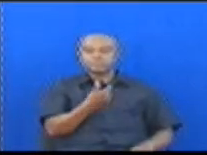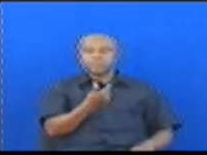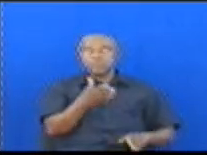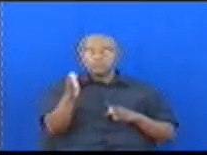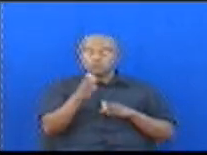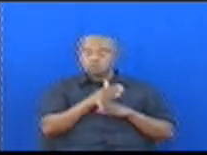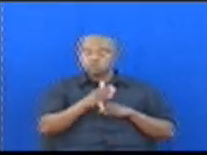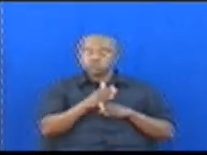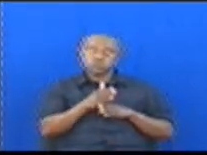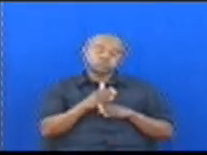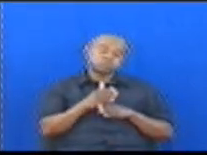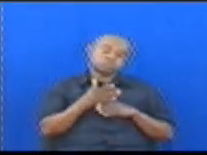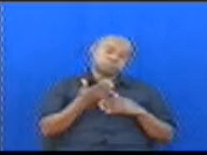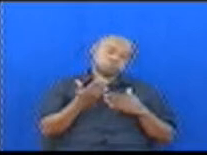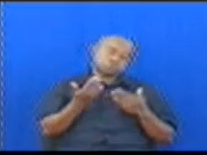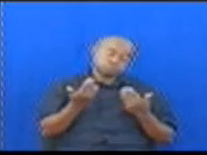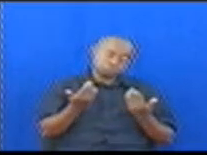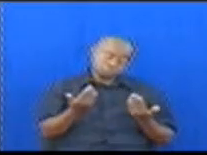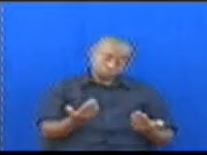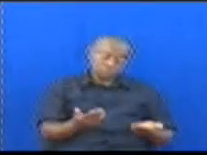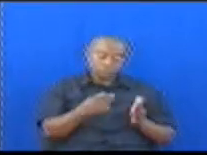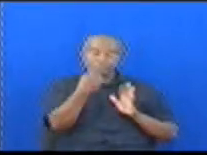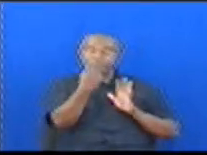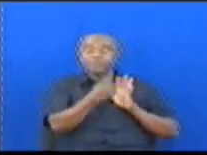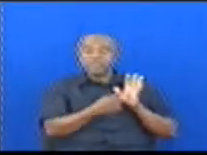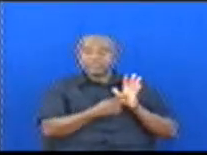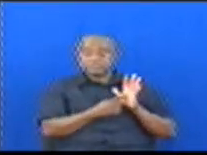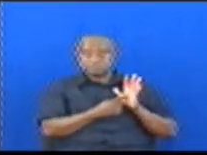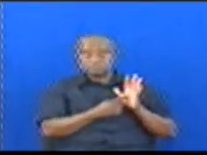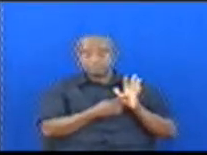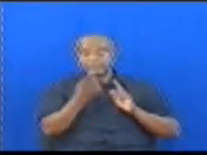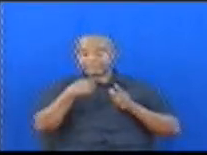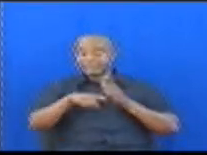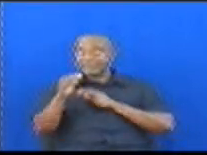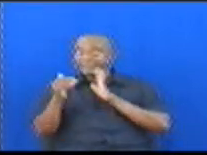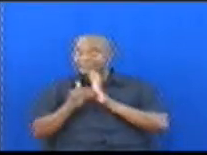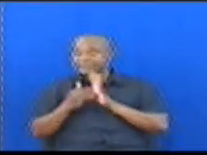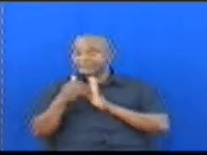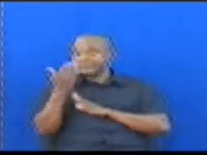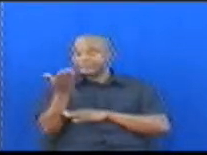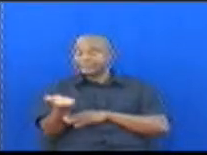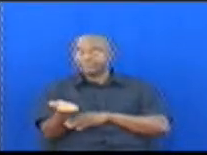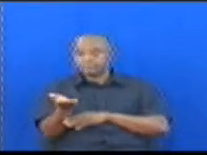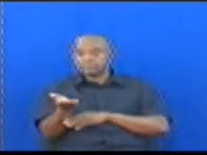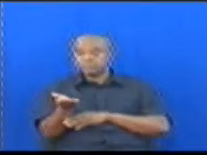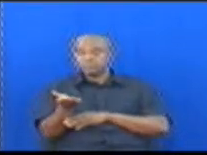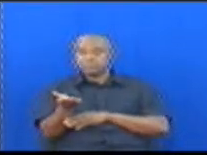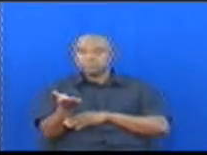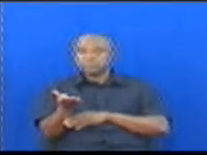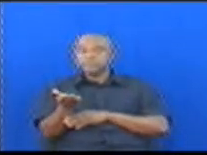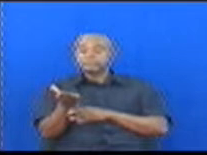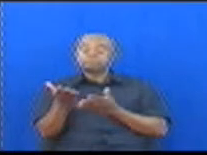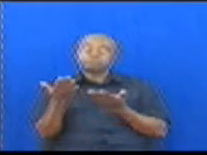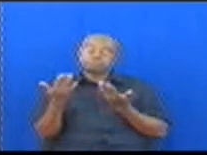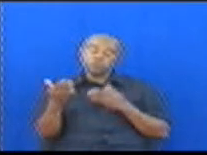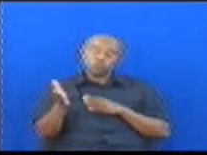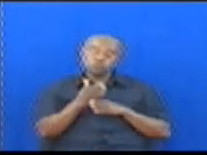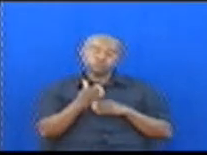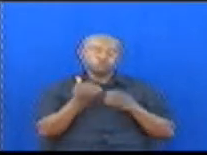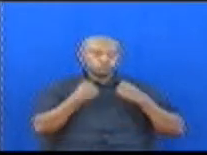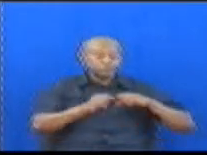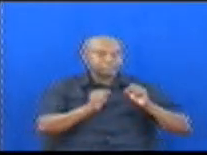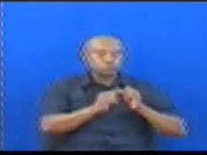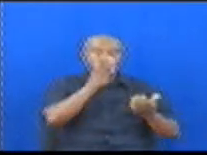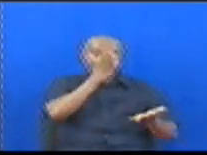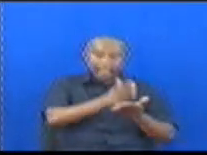na masuala au masharti yaliyowekwa katika sheria hii ya utekelezaji wa haki na wajibu wa msingi,